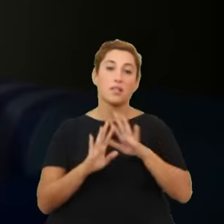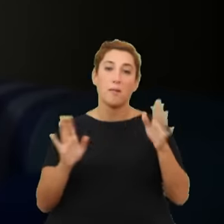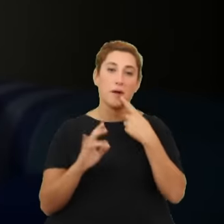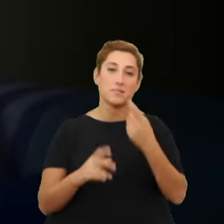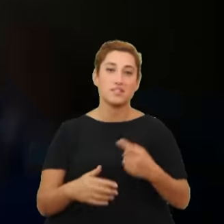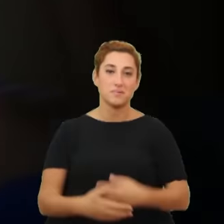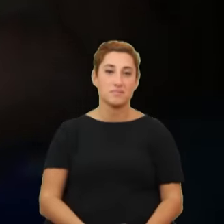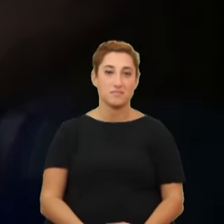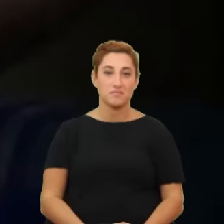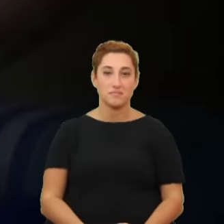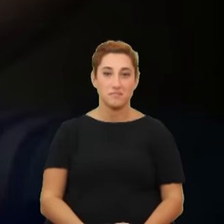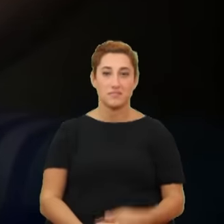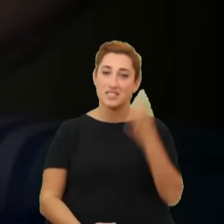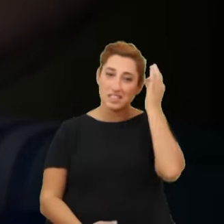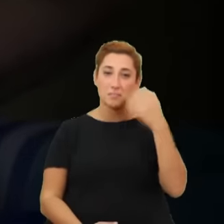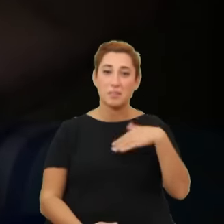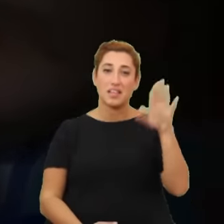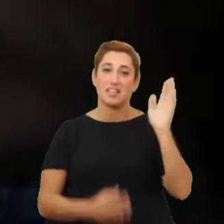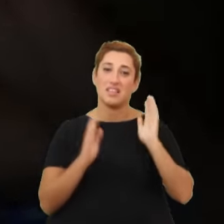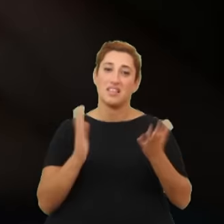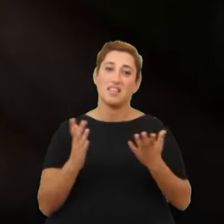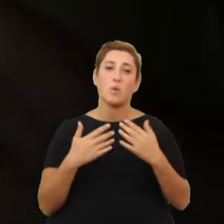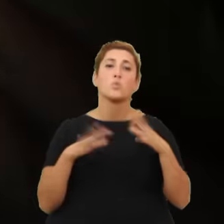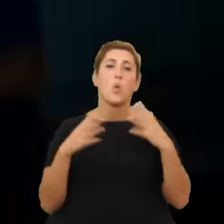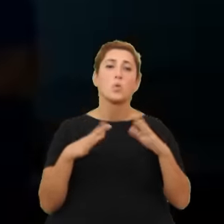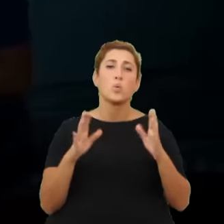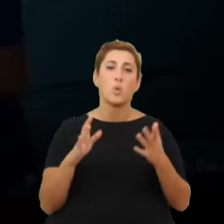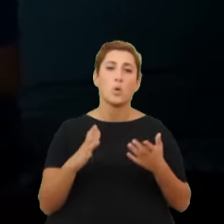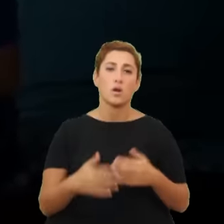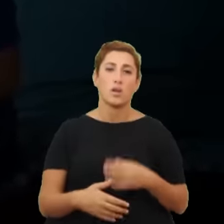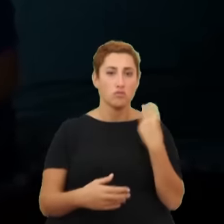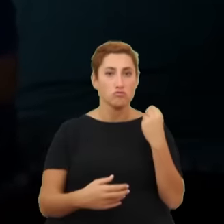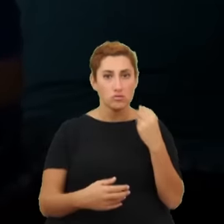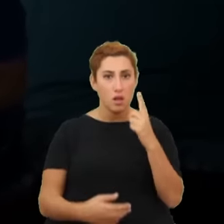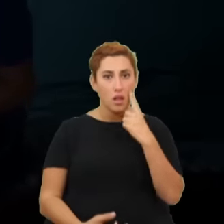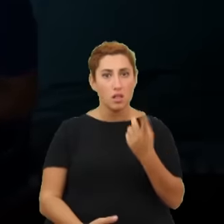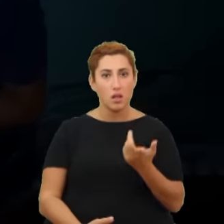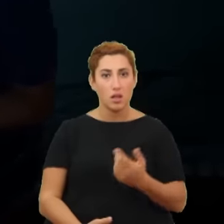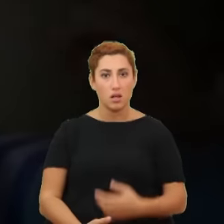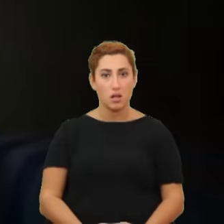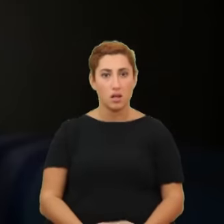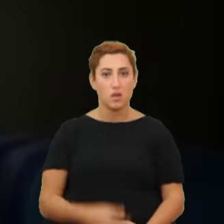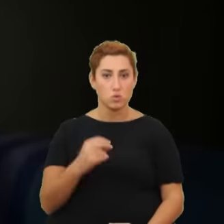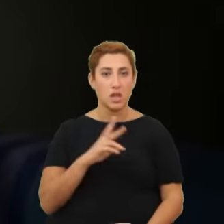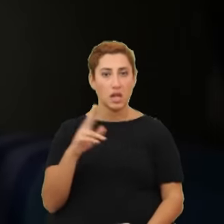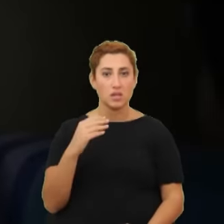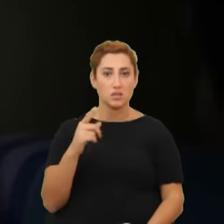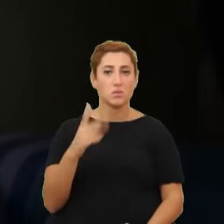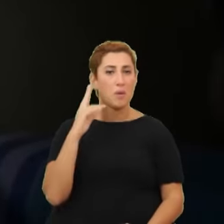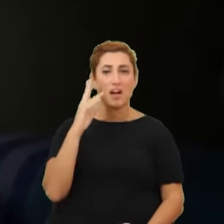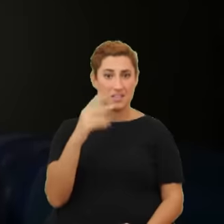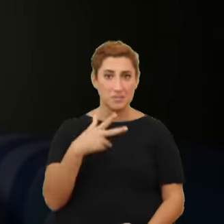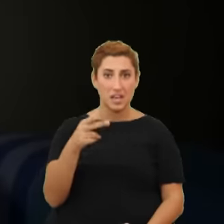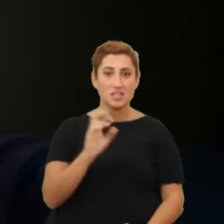tamam dedim. Gitti saçım ya. Yok ya. Bayağı güzel ha. Güzel kesti. Bu makasını